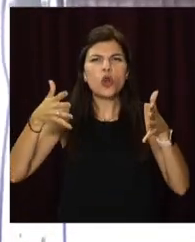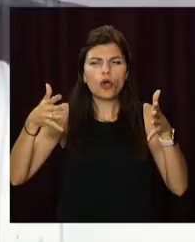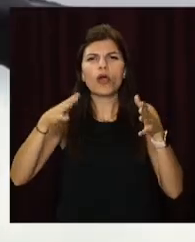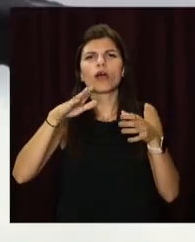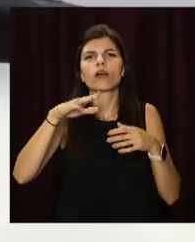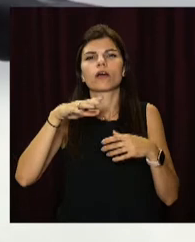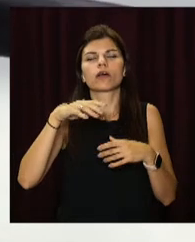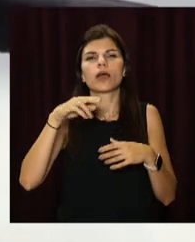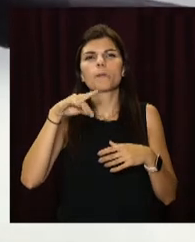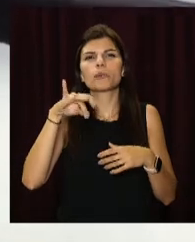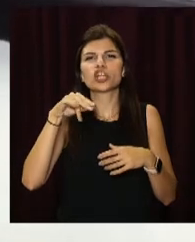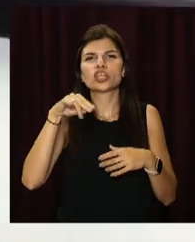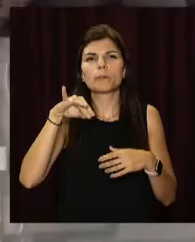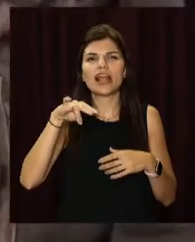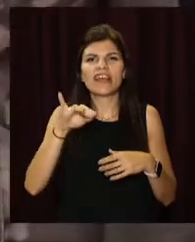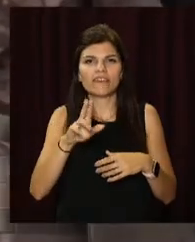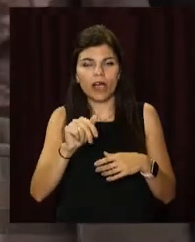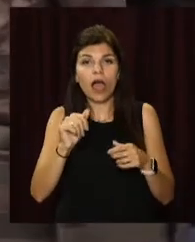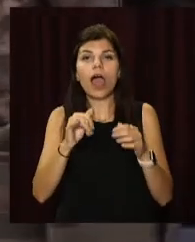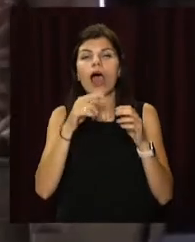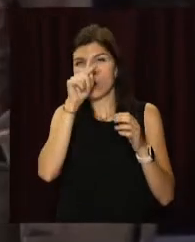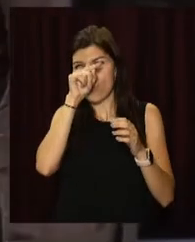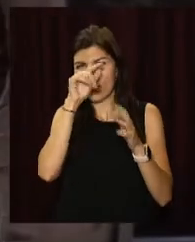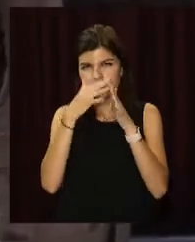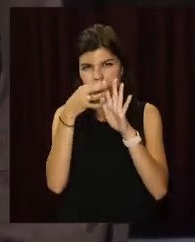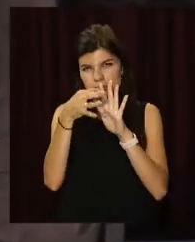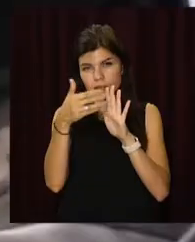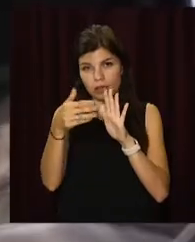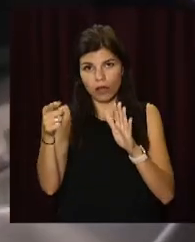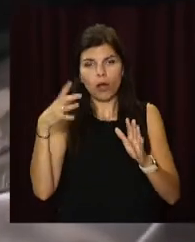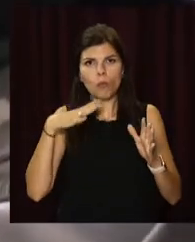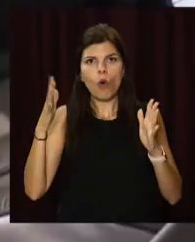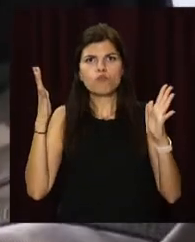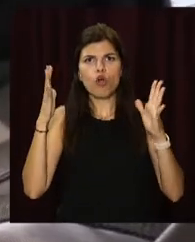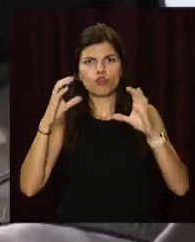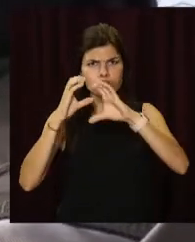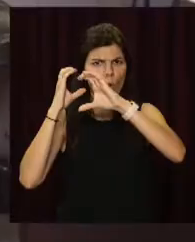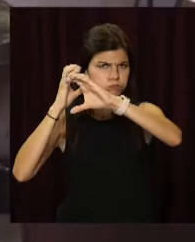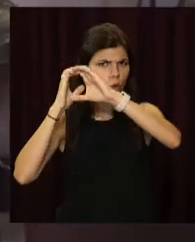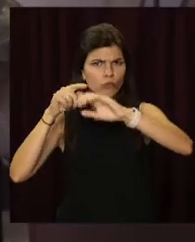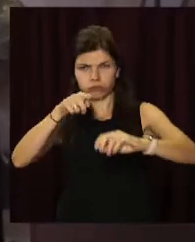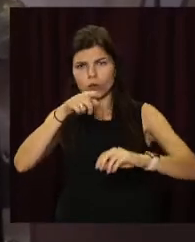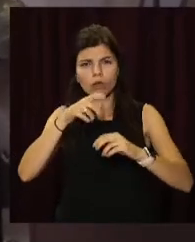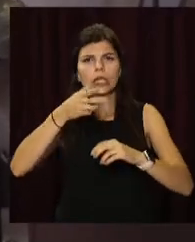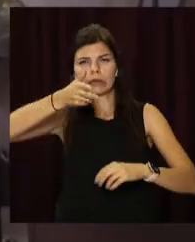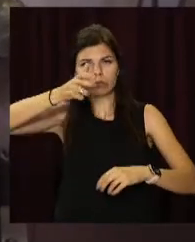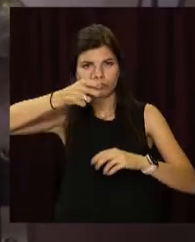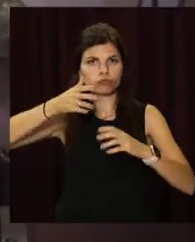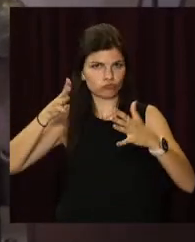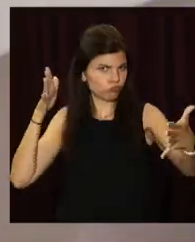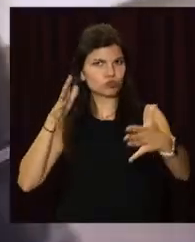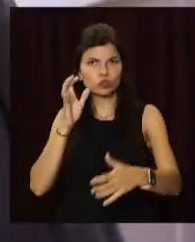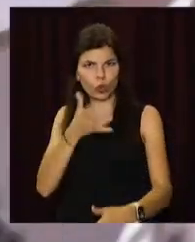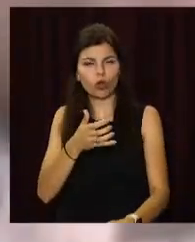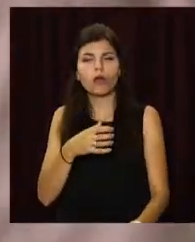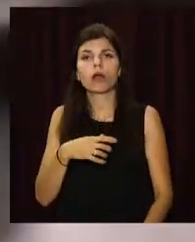та Причепилівки. А неподалік селища Луганського бойовики стріляли з великокаліберних кулеметів і стрілецької зброї. Крім того, українські